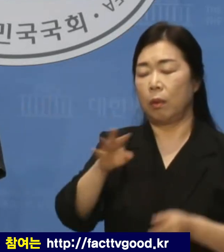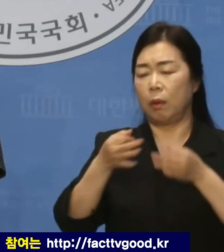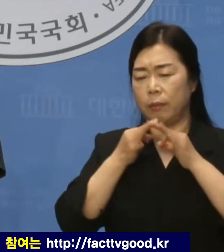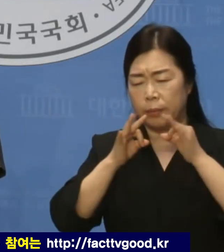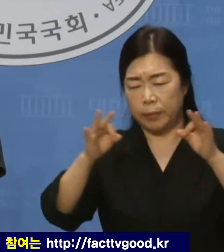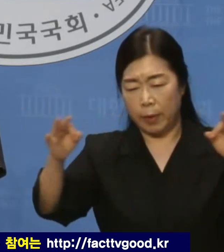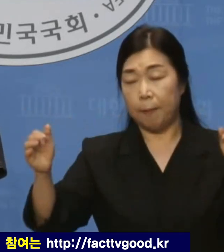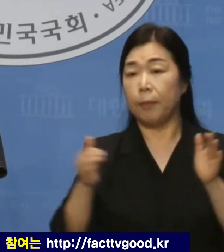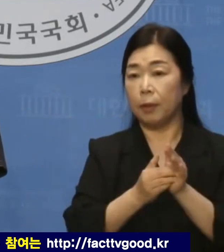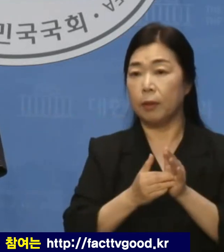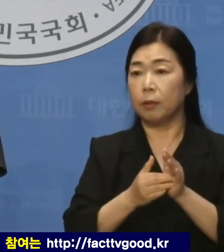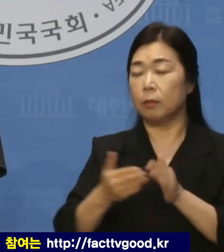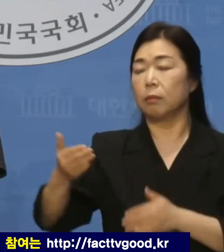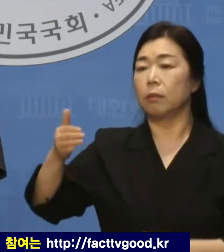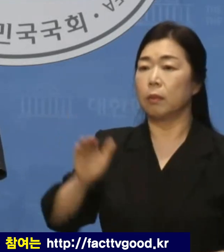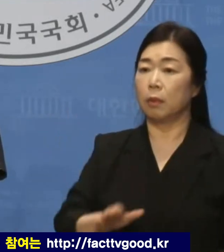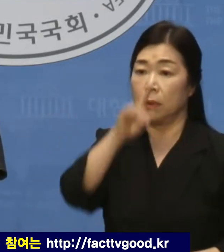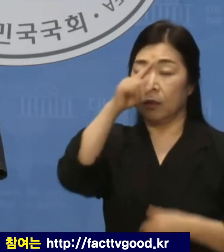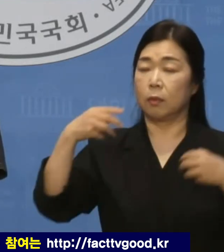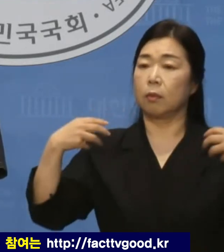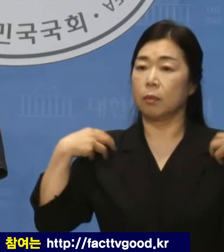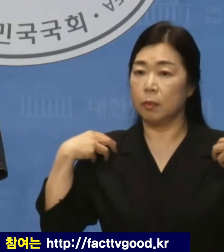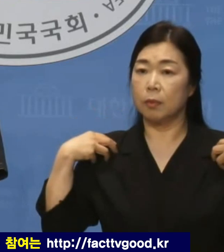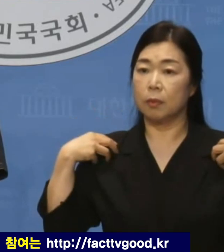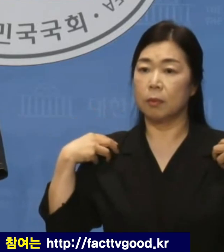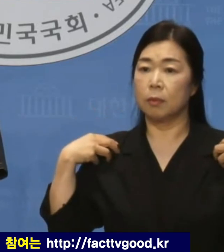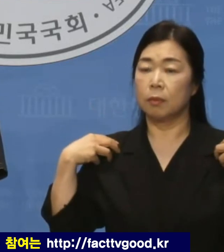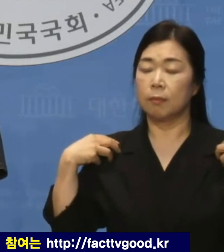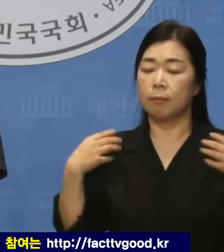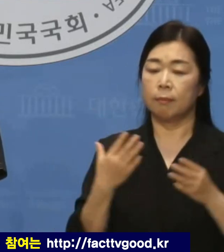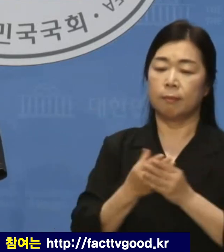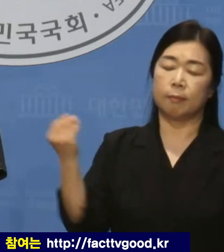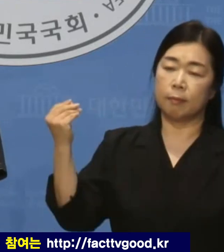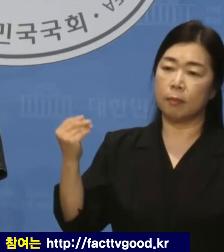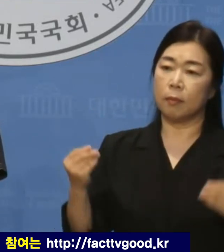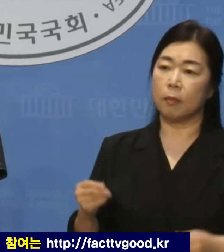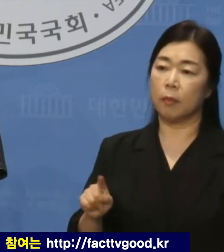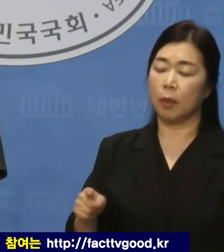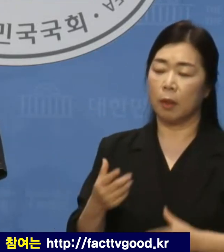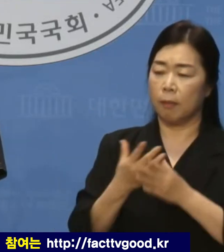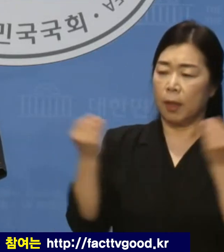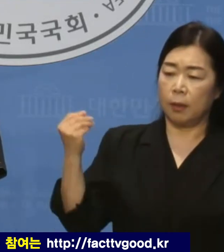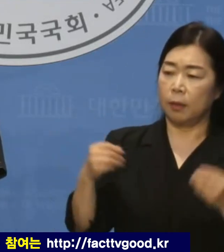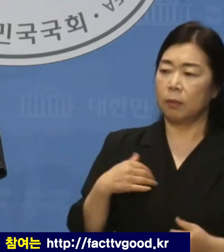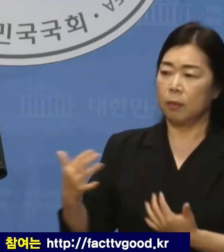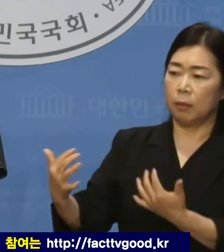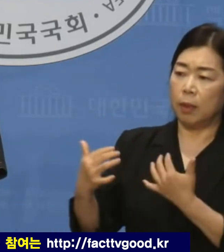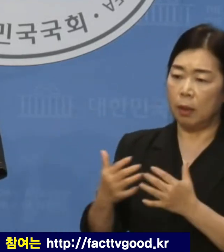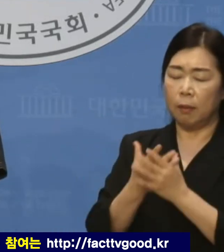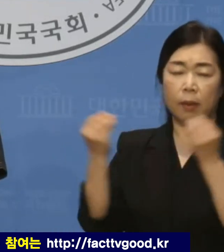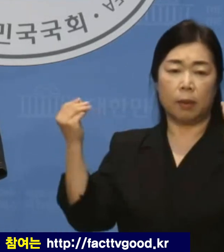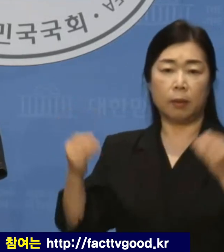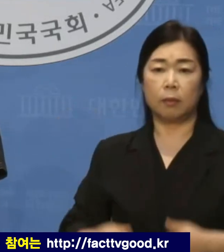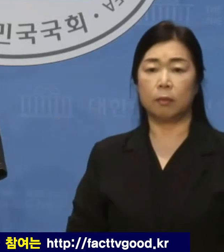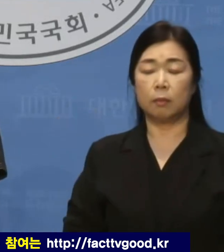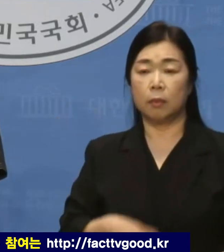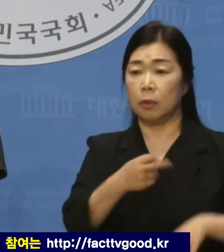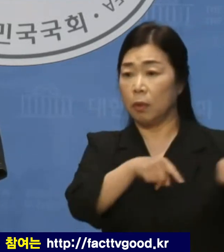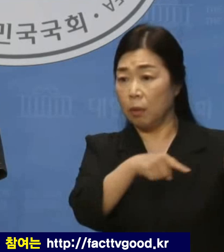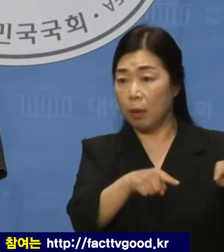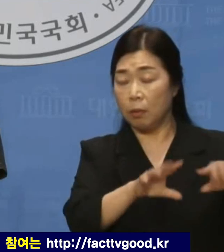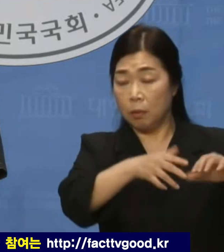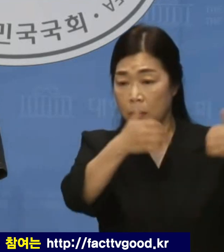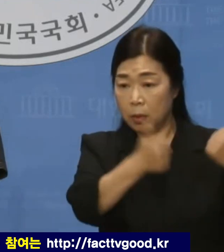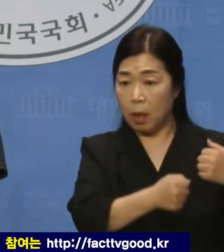외쳤습니다. 그러나 정부는 매정하게도 우리를 외면하였고, 여당은